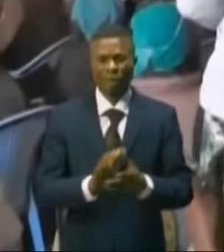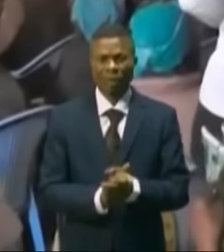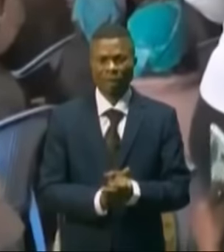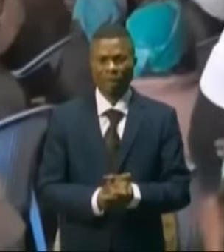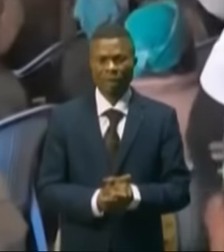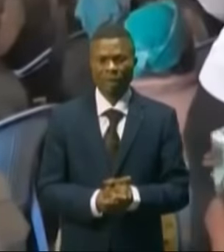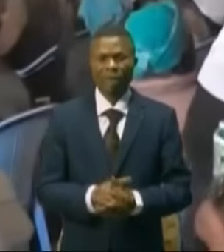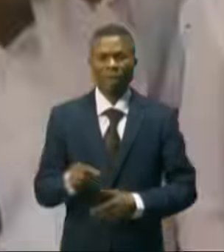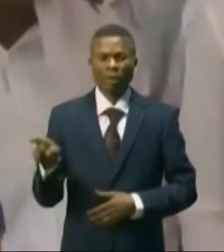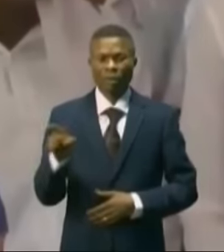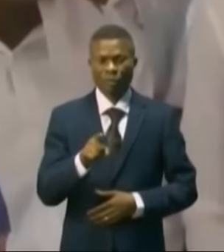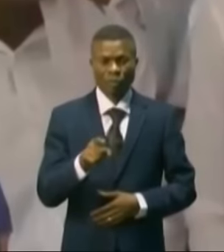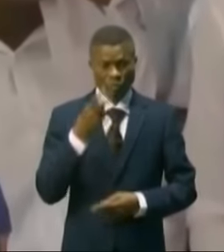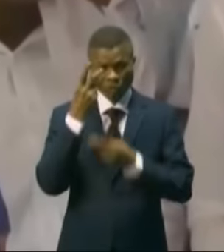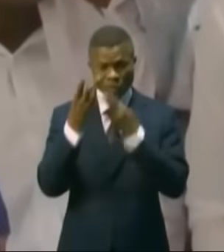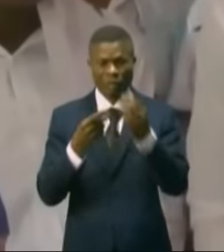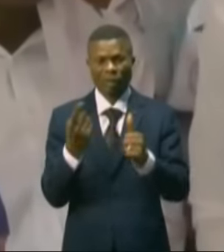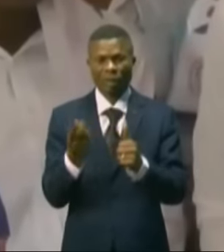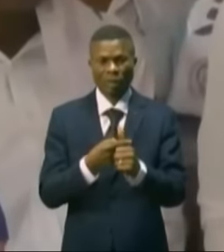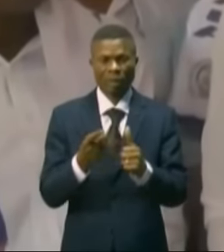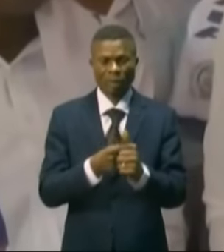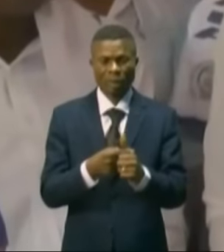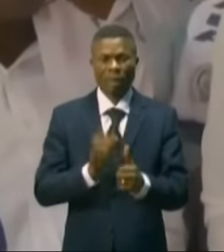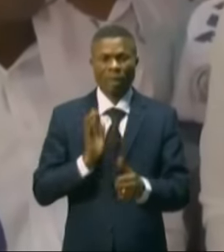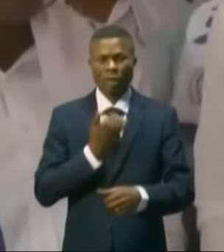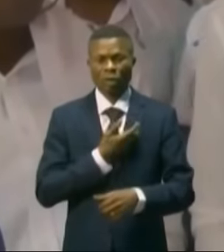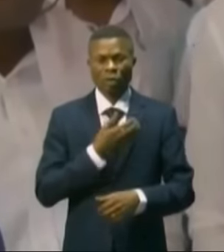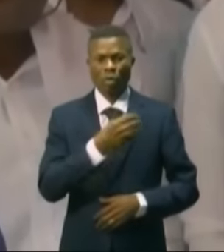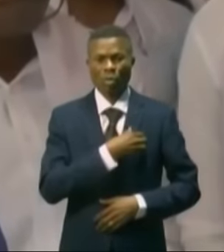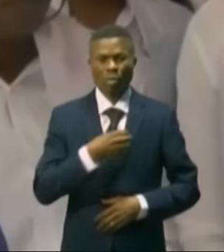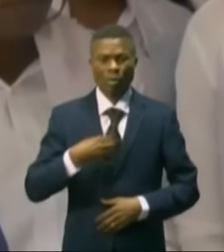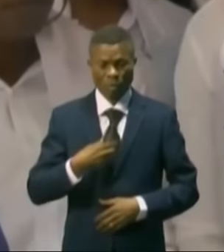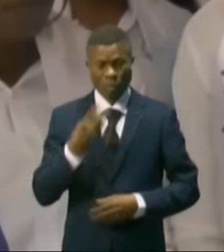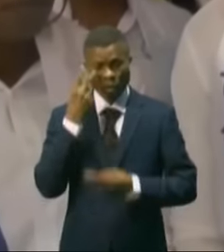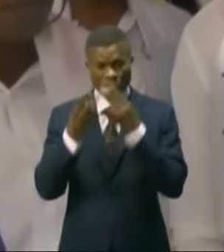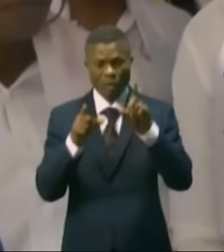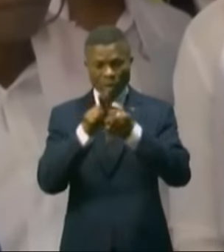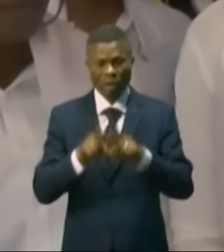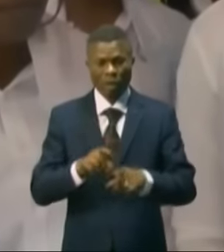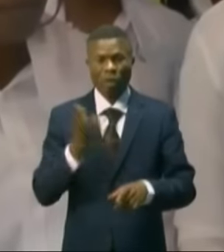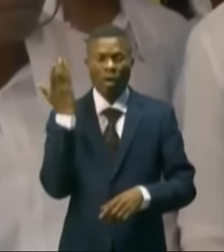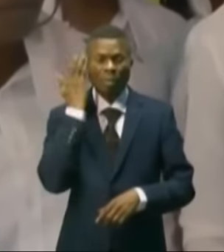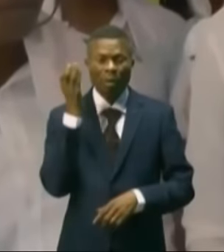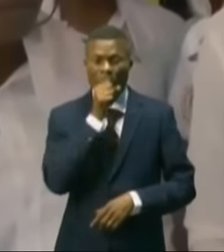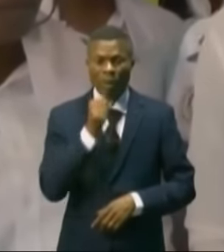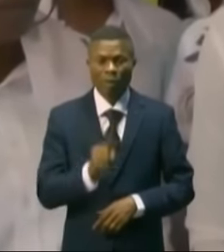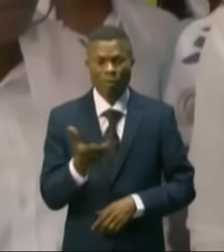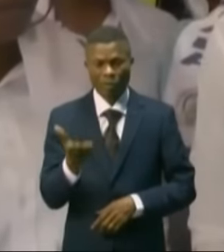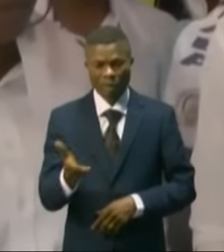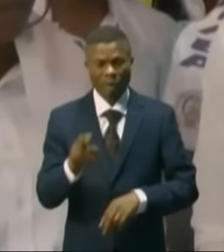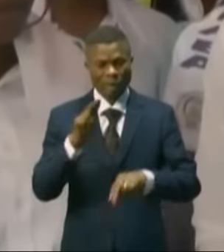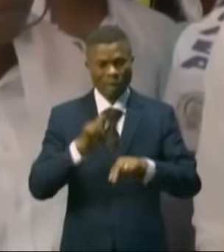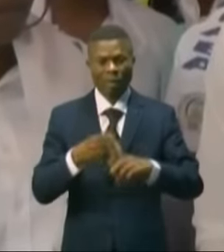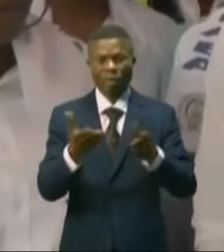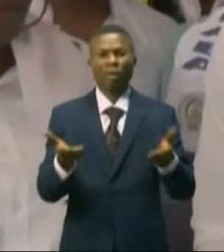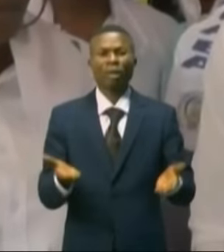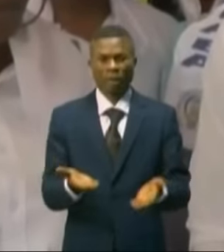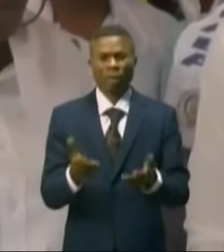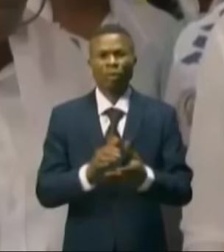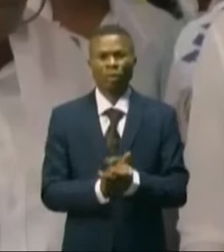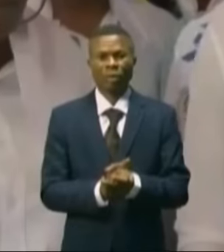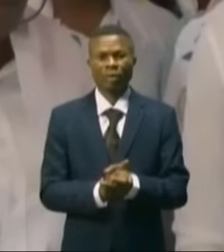Venir voir d'abord nos mamans, voir aussi nos papas qui sont ici